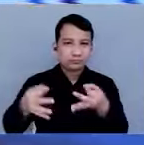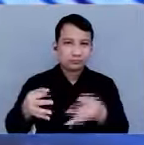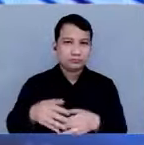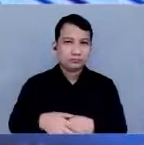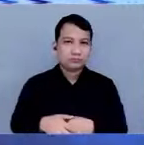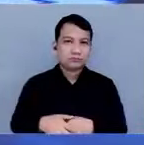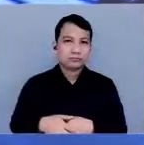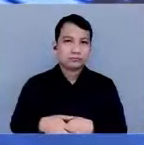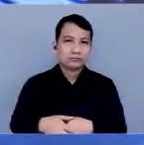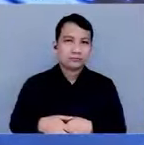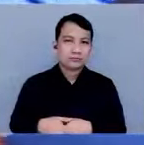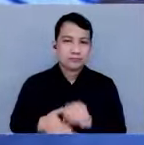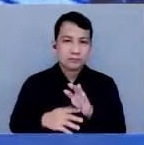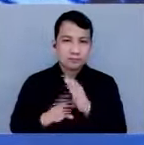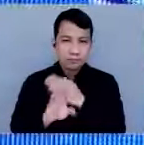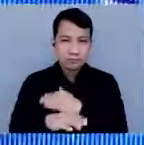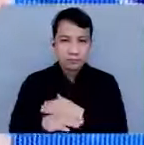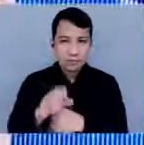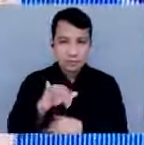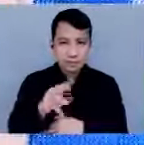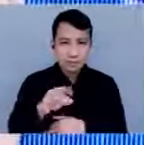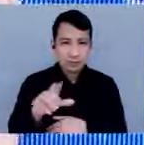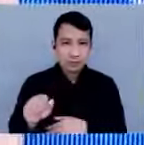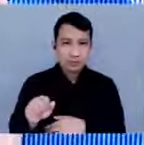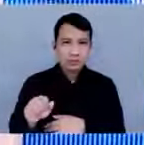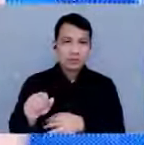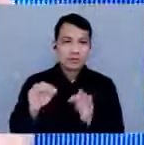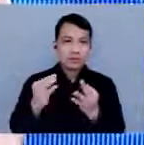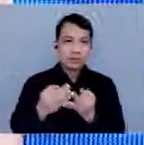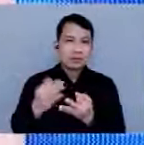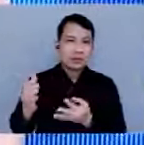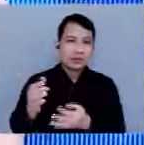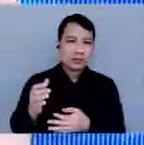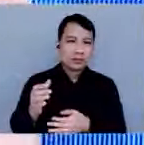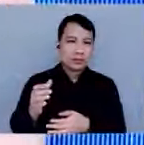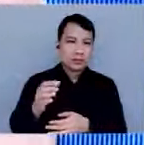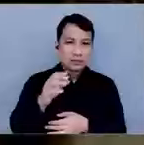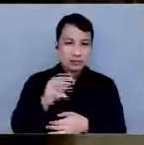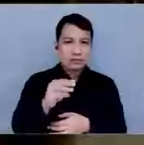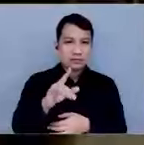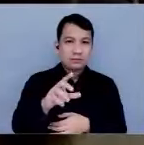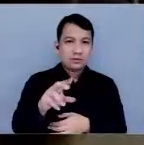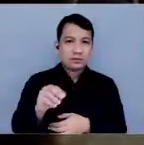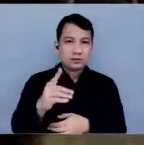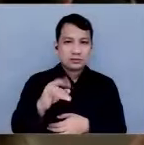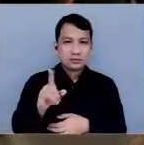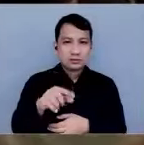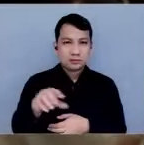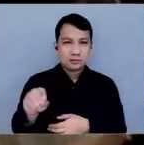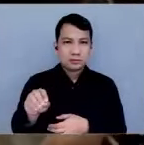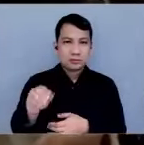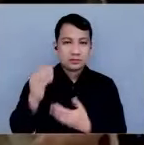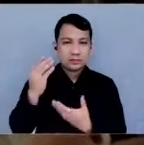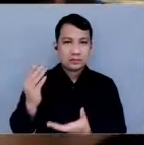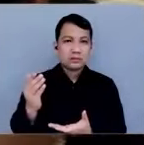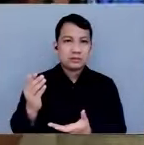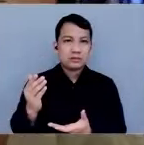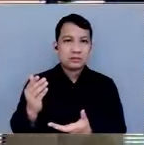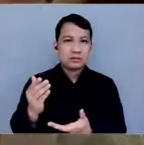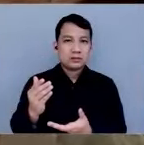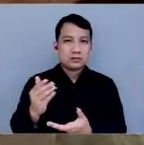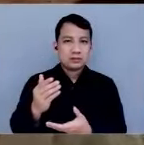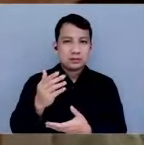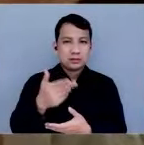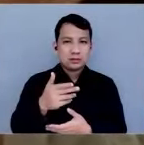nagbabalik calaya rin si pamilya sagrado actess mayl Dizon para sa the hearing